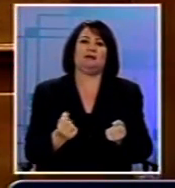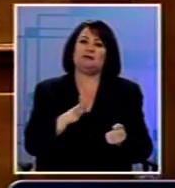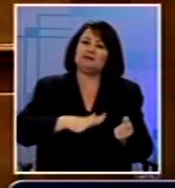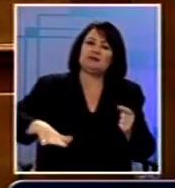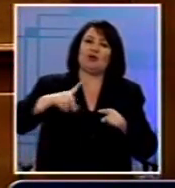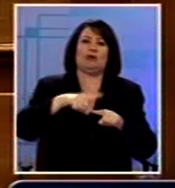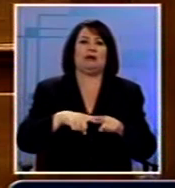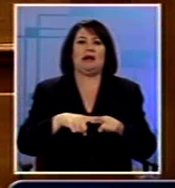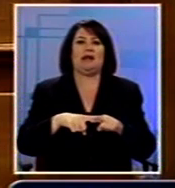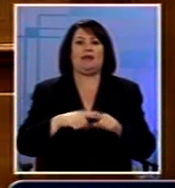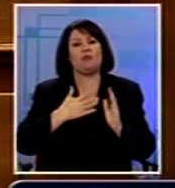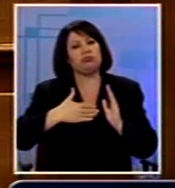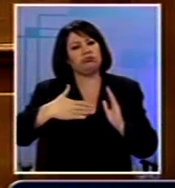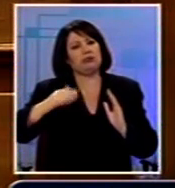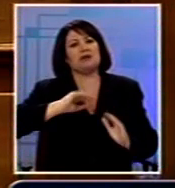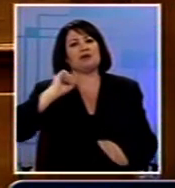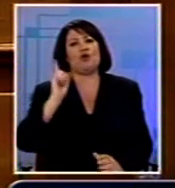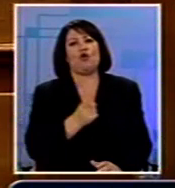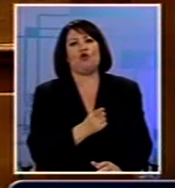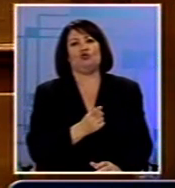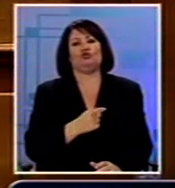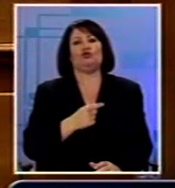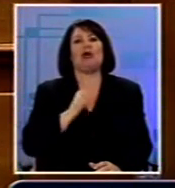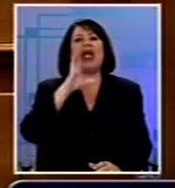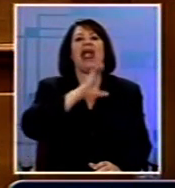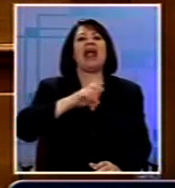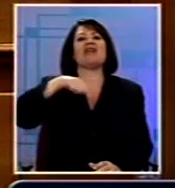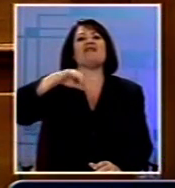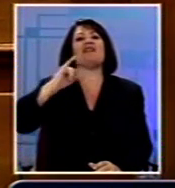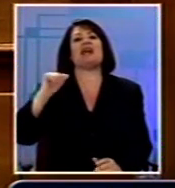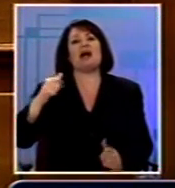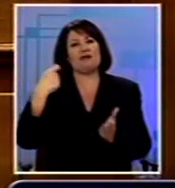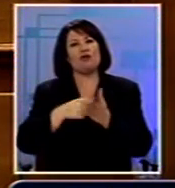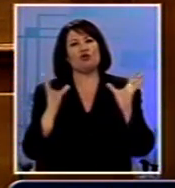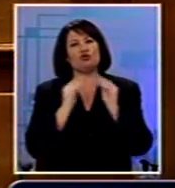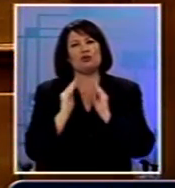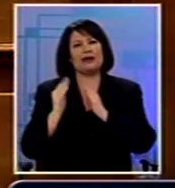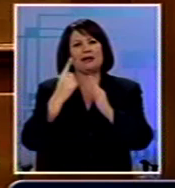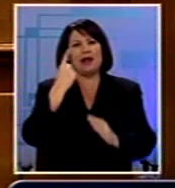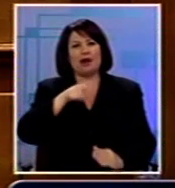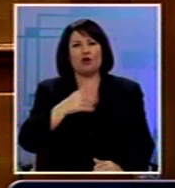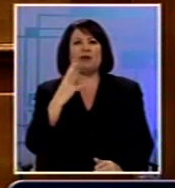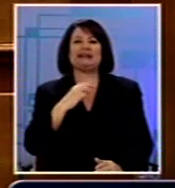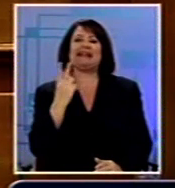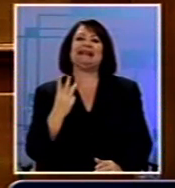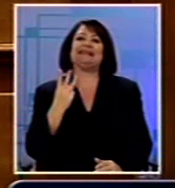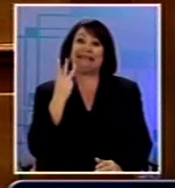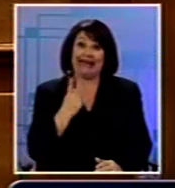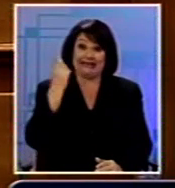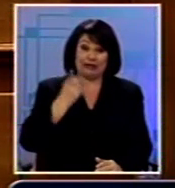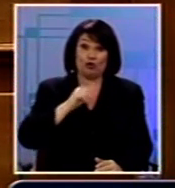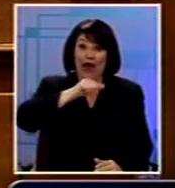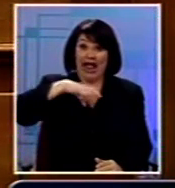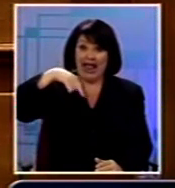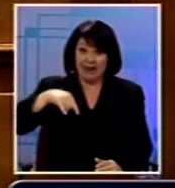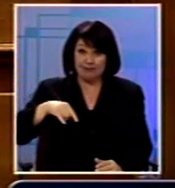εύρος. Ξεκινώντας από τη μείωση του ένφια που βρίσκεται σήμερα στο 1,43% του ΟΑΕΠ και